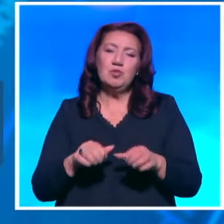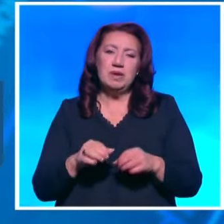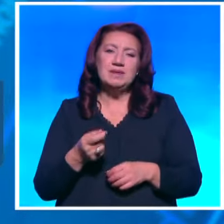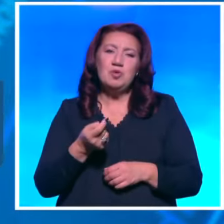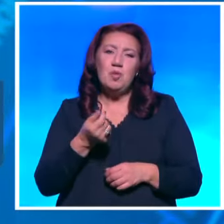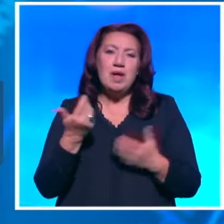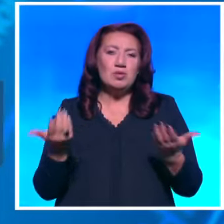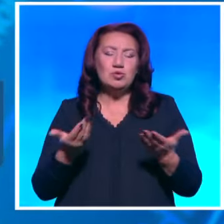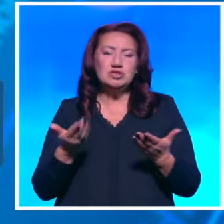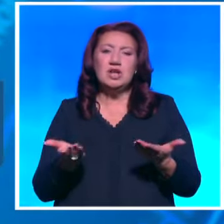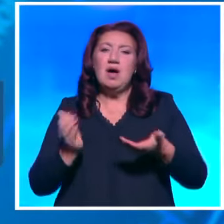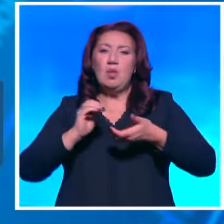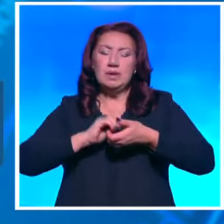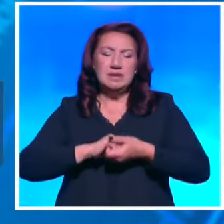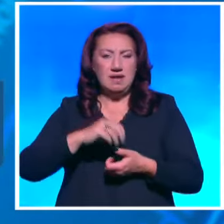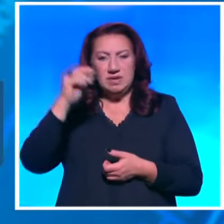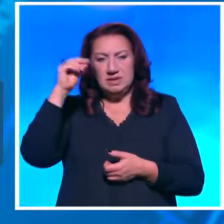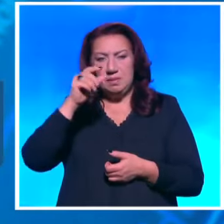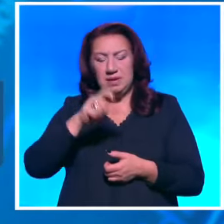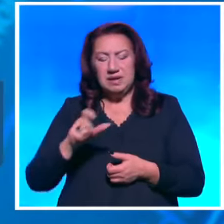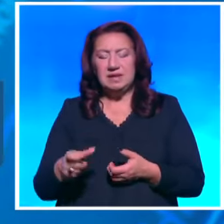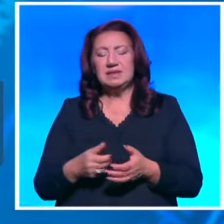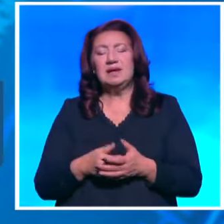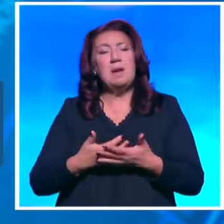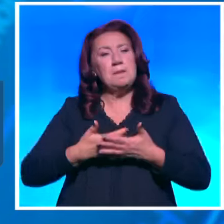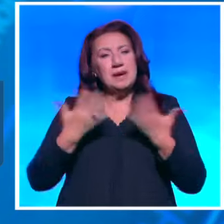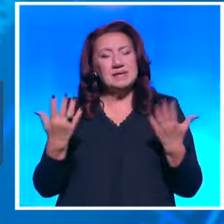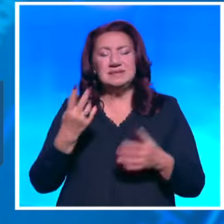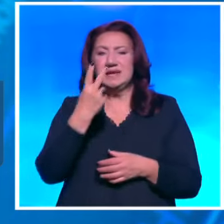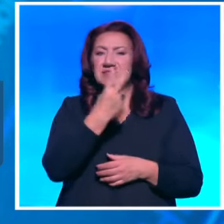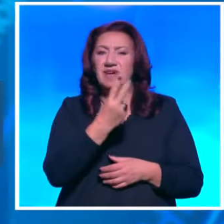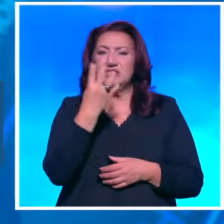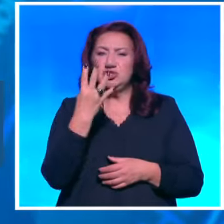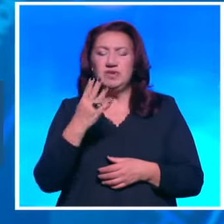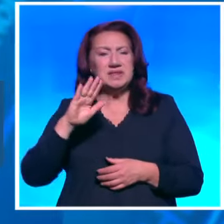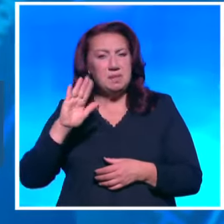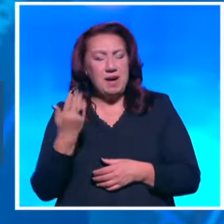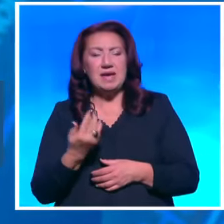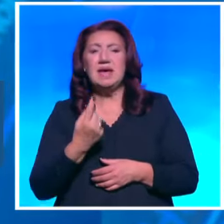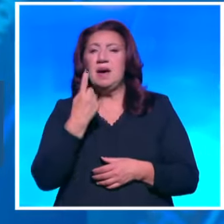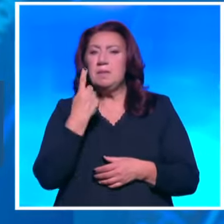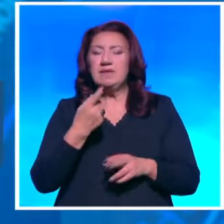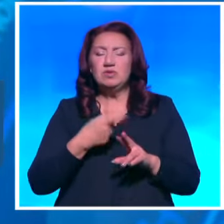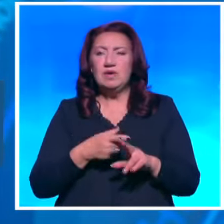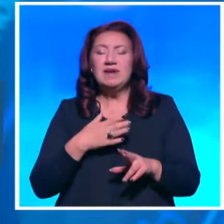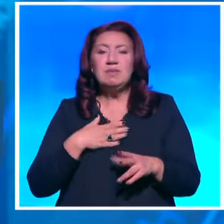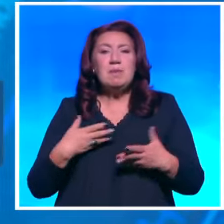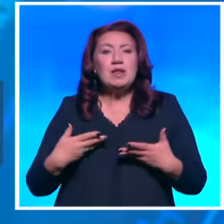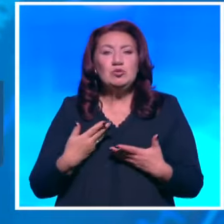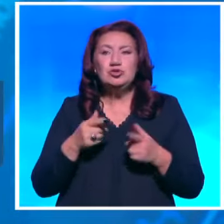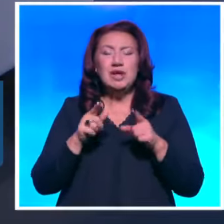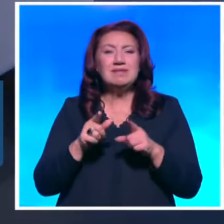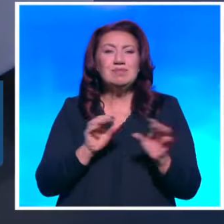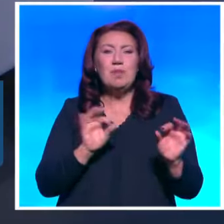и лично според мен празници като 24 май, 1 ноември са точно такива обединители, от които има огромна нужда. А понеже казахте,